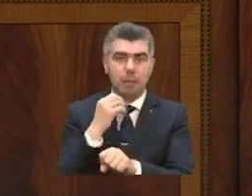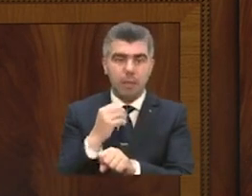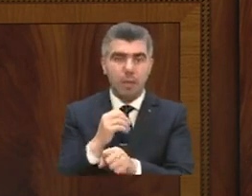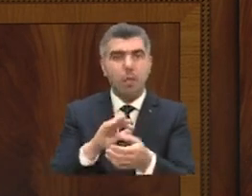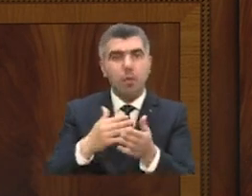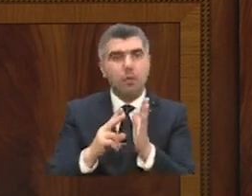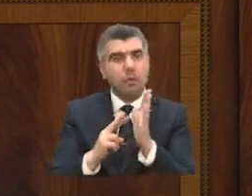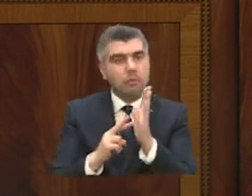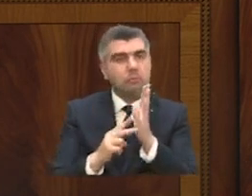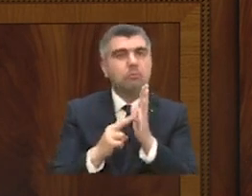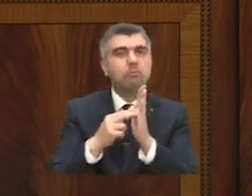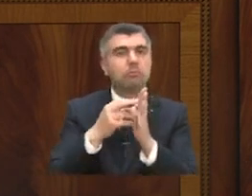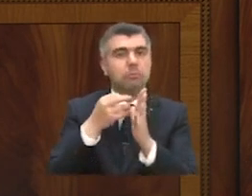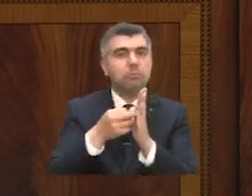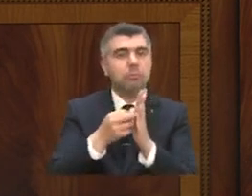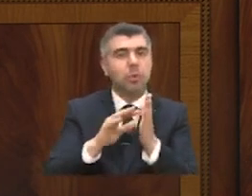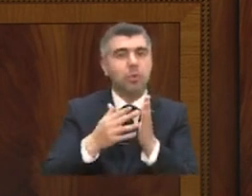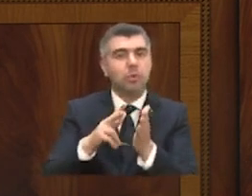تنزيله